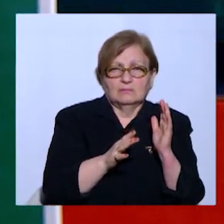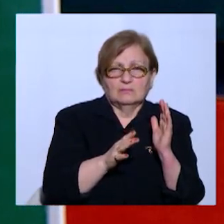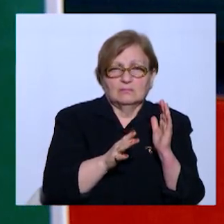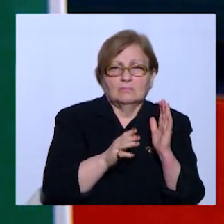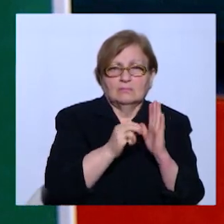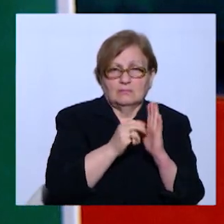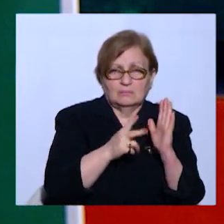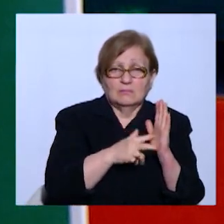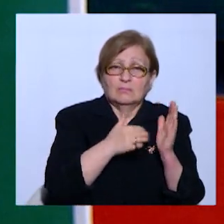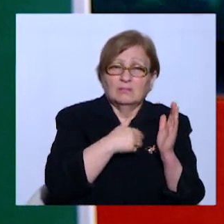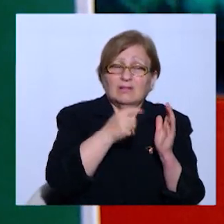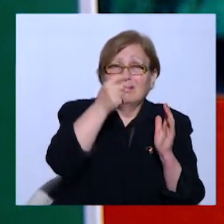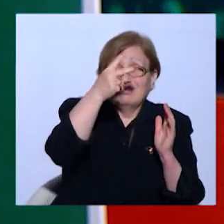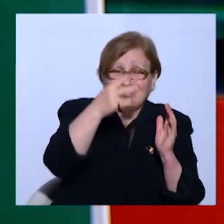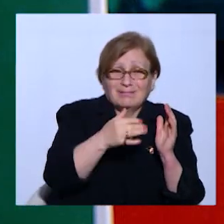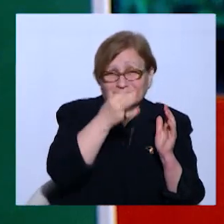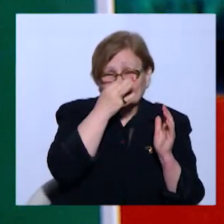მარტივ მომრავლებად 54-ის, მაგრამ